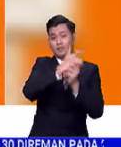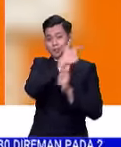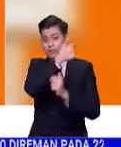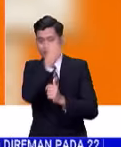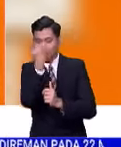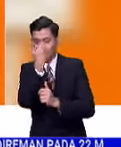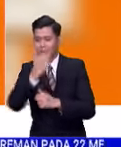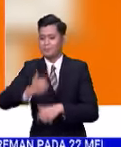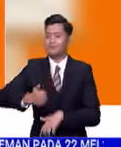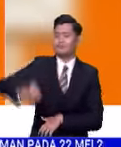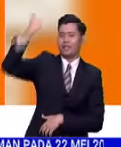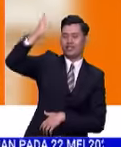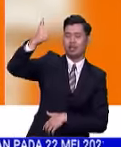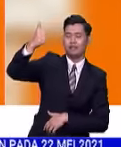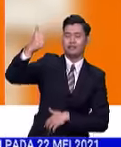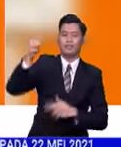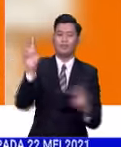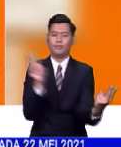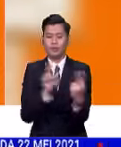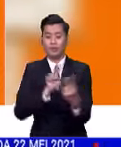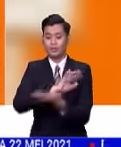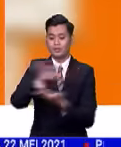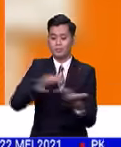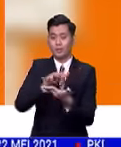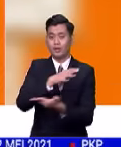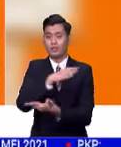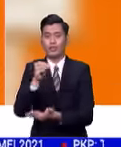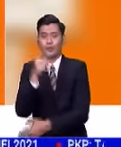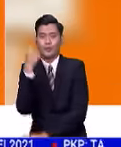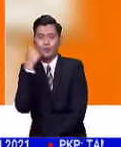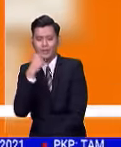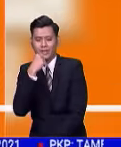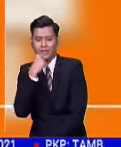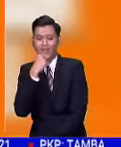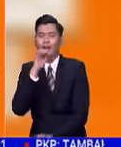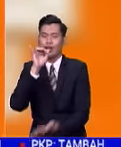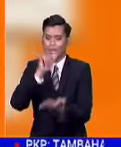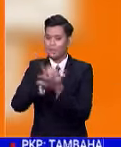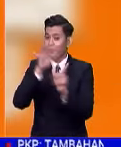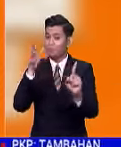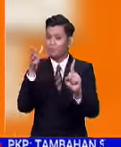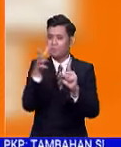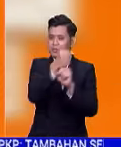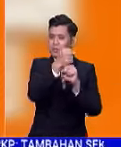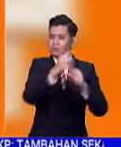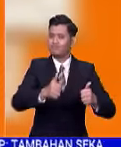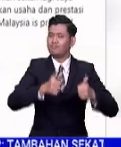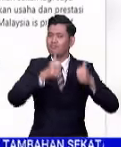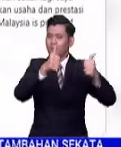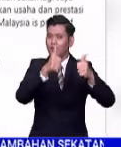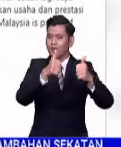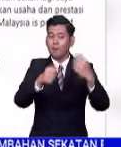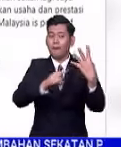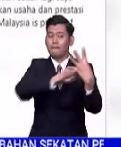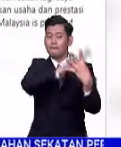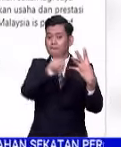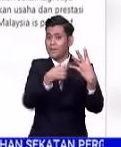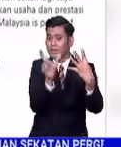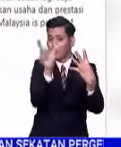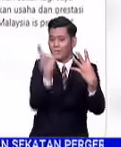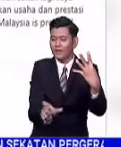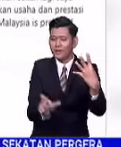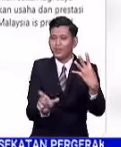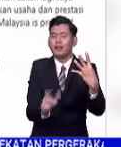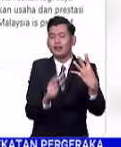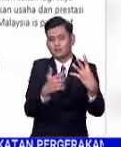masing-masing muncul juara beregu campuran dan beregu wanita. Ini merupakan satu pencapaian besar buat mereka berempat yang baru saja memulakan kerjaya